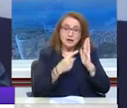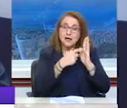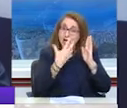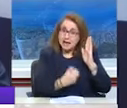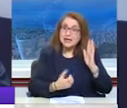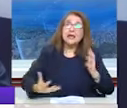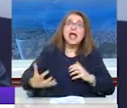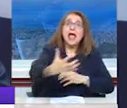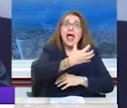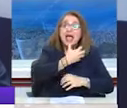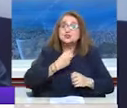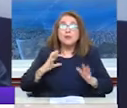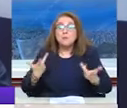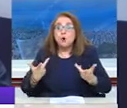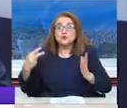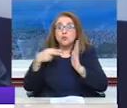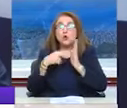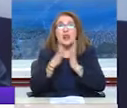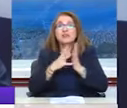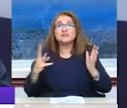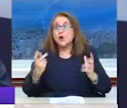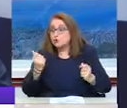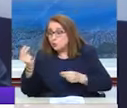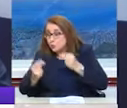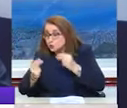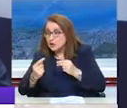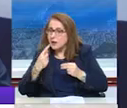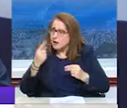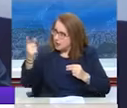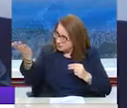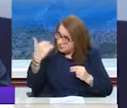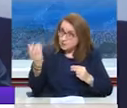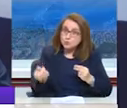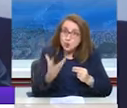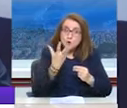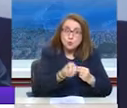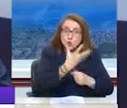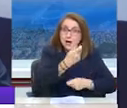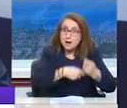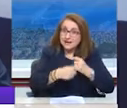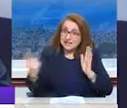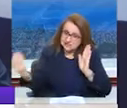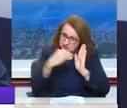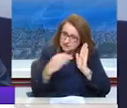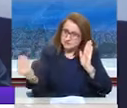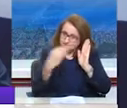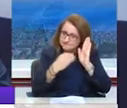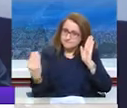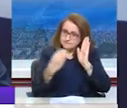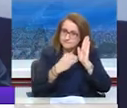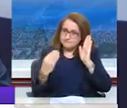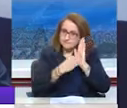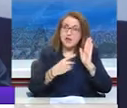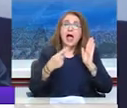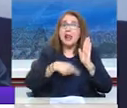ακαθαρίστων εσόδων του 2018, να εντάσσονται στις επιχειρήσεις που έχει ανασταλεί η λειτουργία τους με εντολή